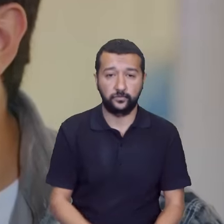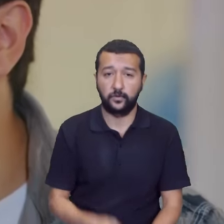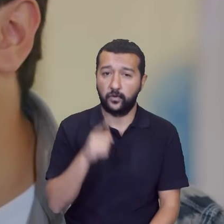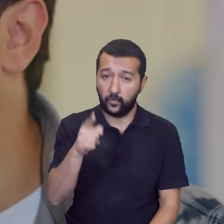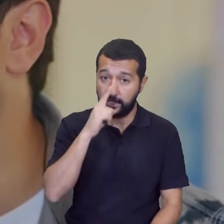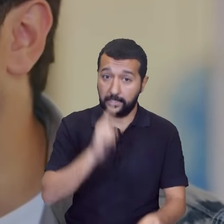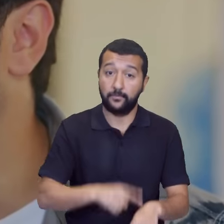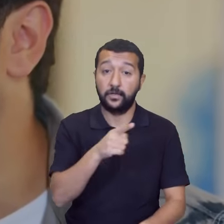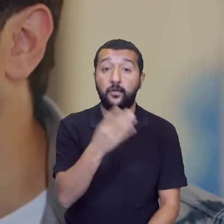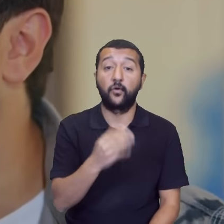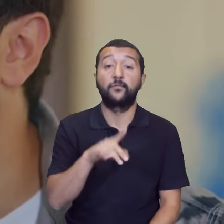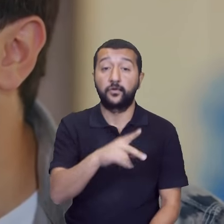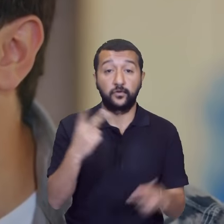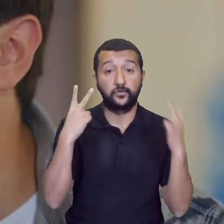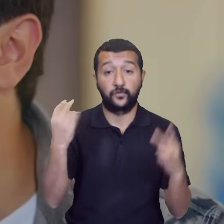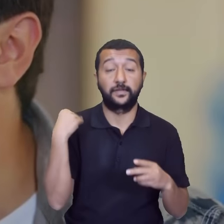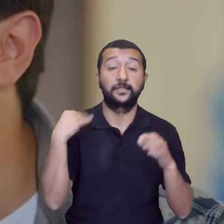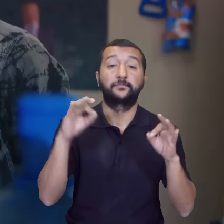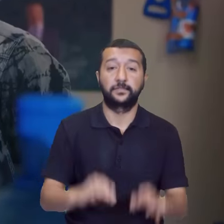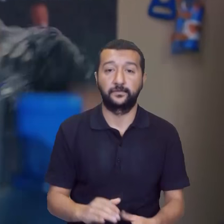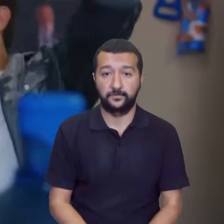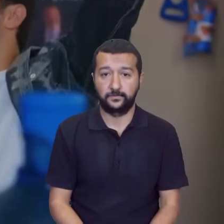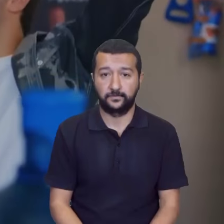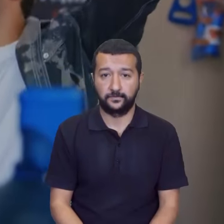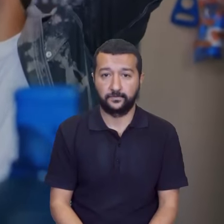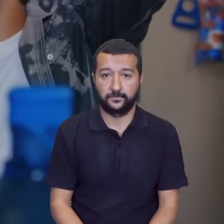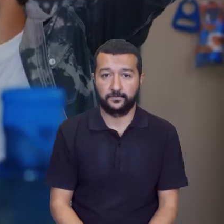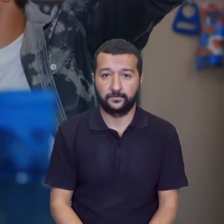O kadar emin olma. Şov daha yeni başlıyor.